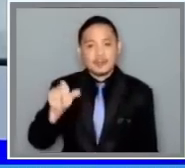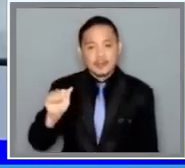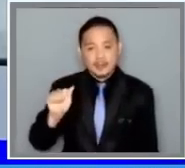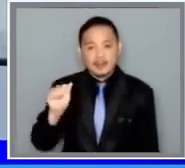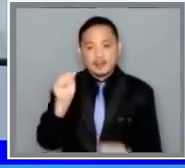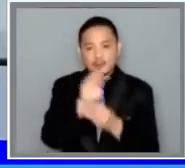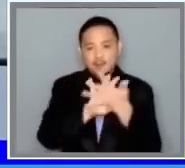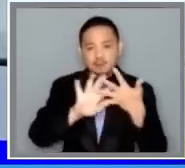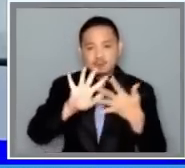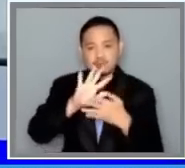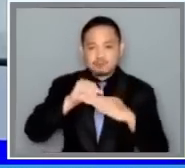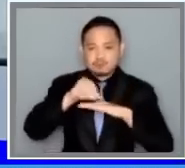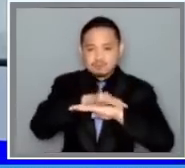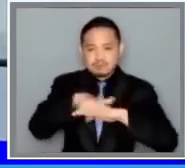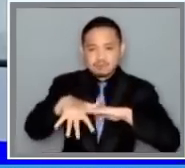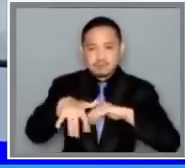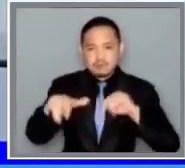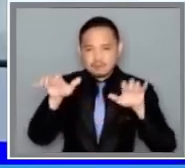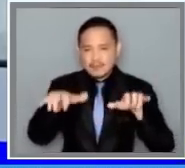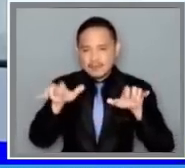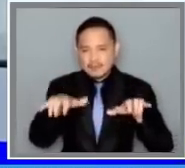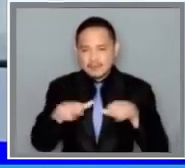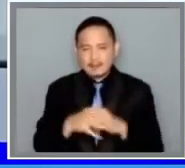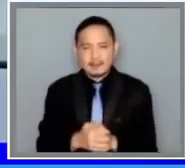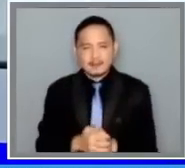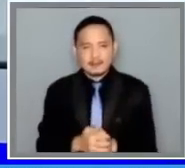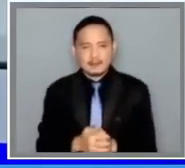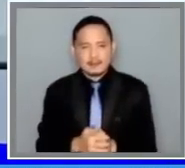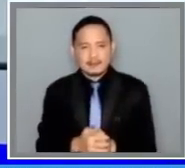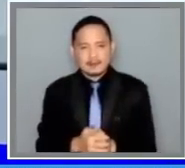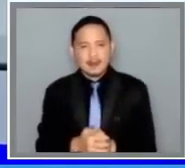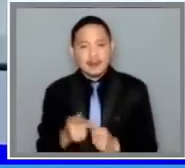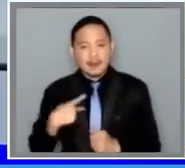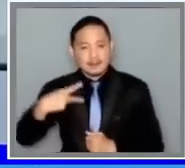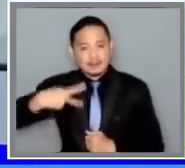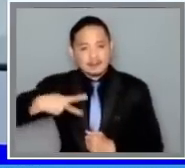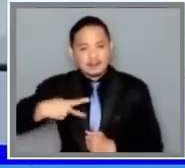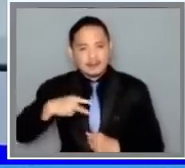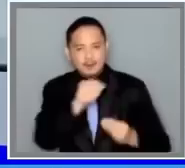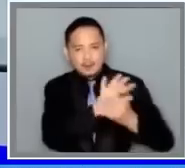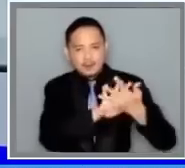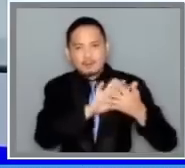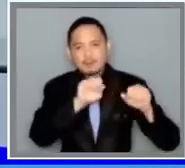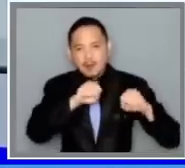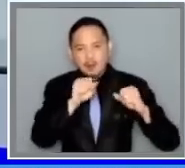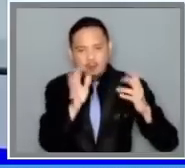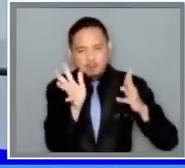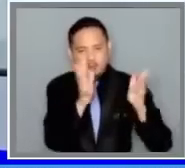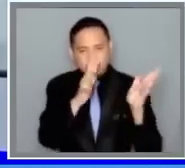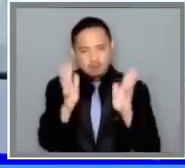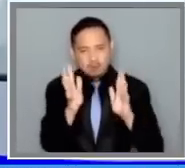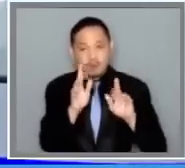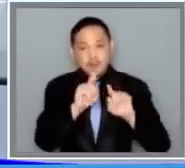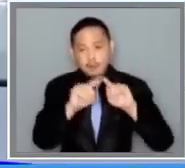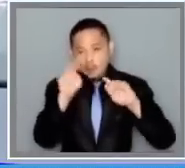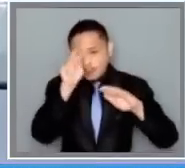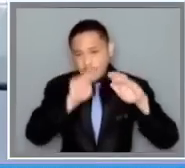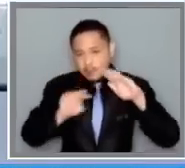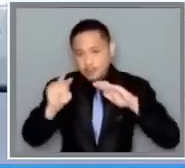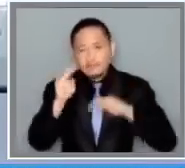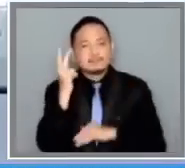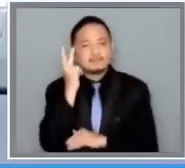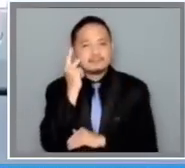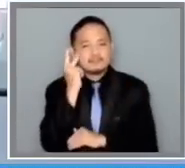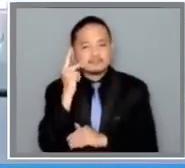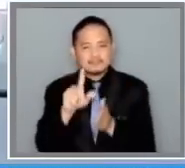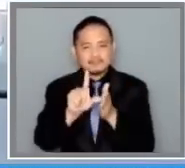bansa, habang yung isa naman posible raw maging bagyo, sabi yan ng PAGASA. Pero syempre, ang full report ko abangan mamaya.